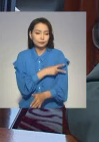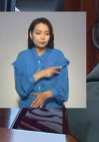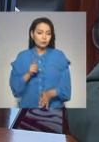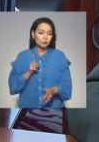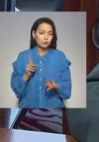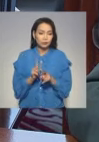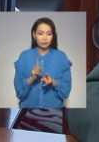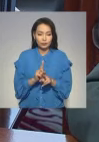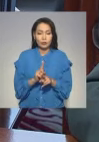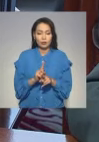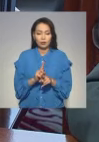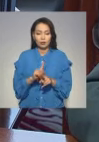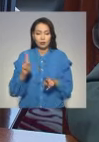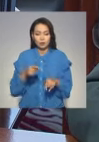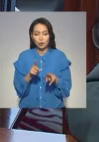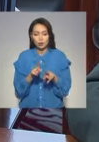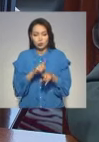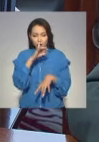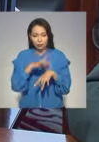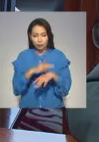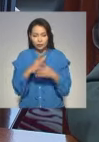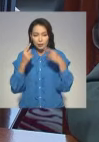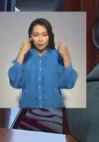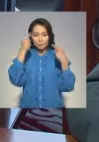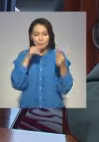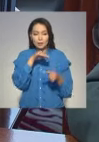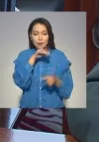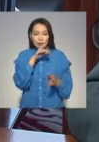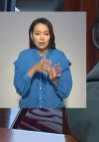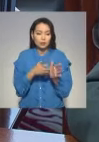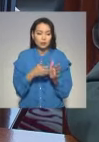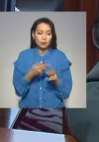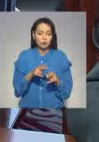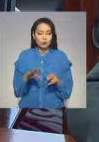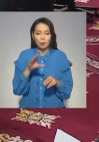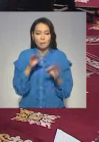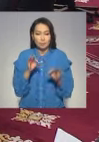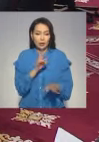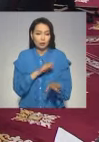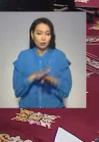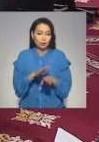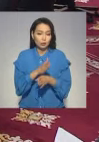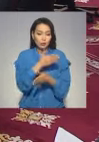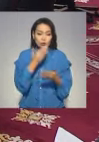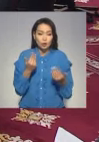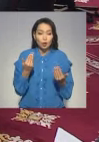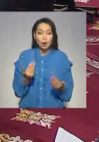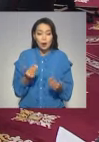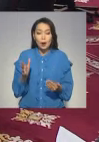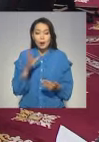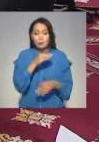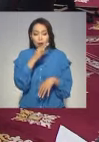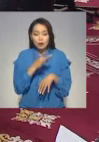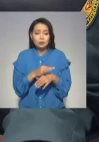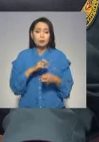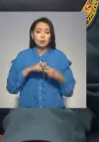жол беру фактілері анықталды. Психологтардың біліктілігін көтеру мен деңгейі даярлау талаптары орындалмауда. Ал жауаптылар мәселенің барлығы